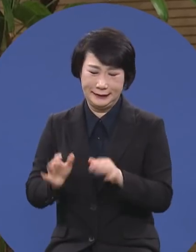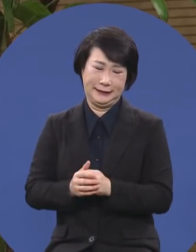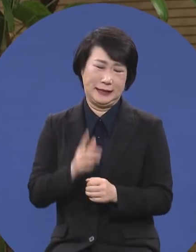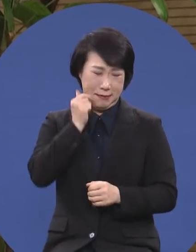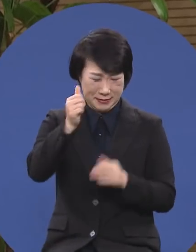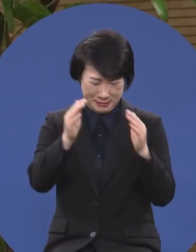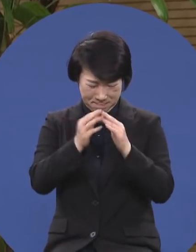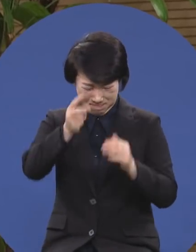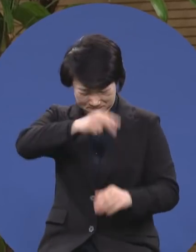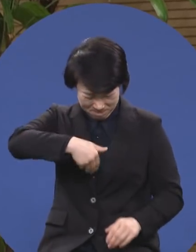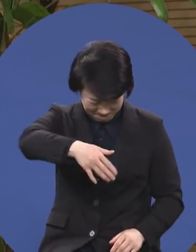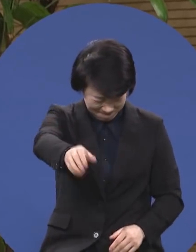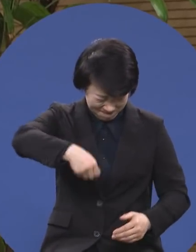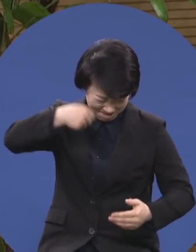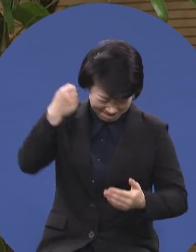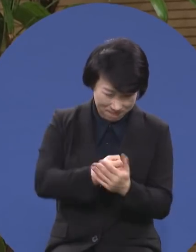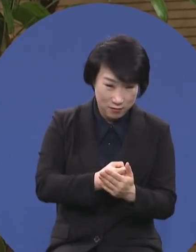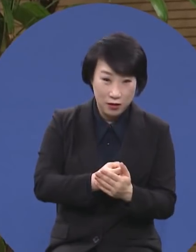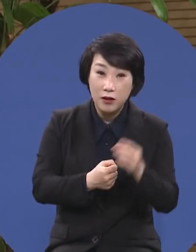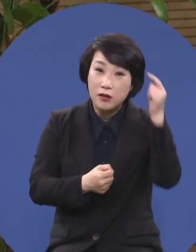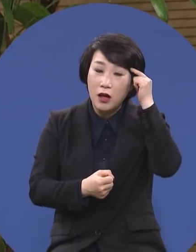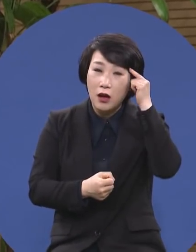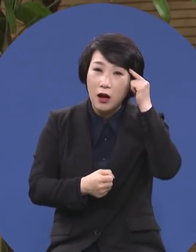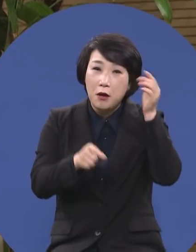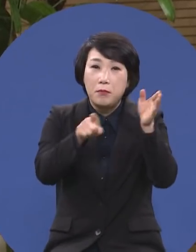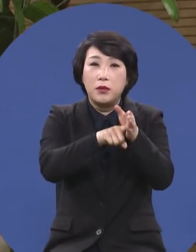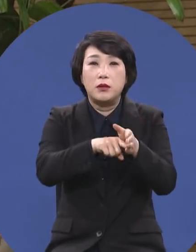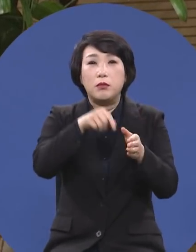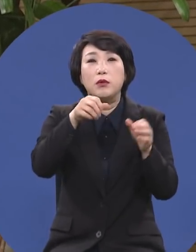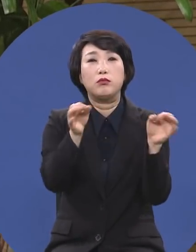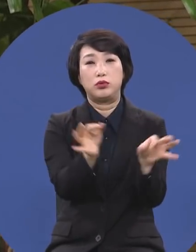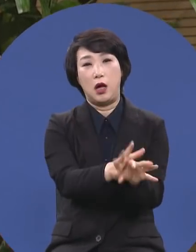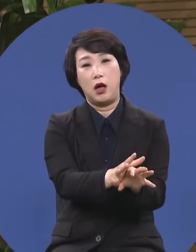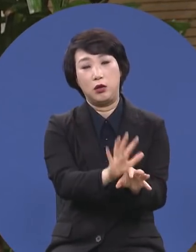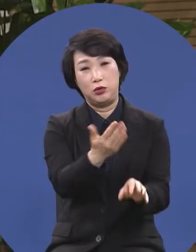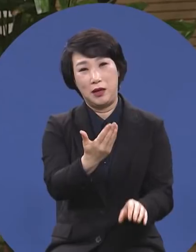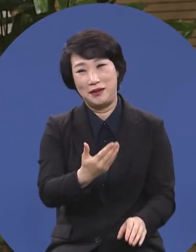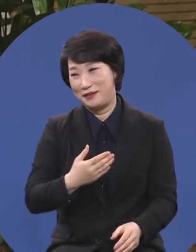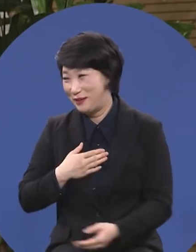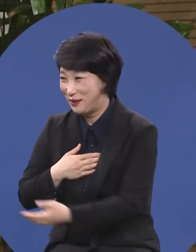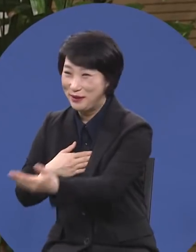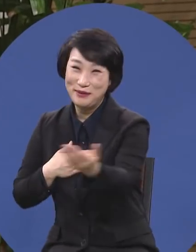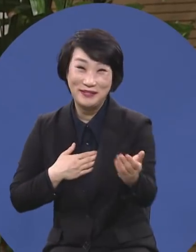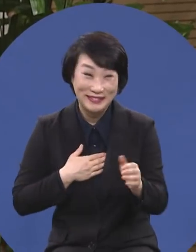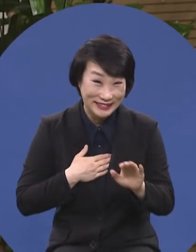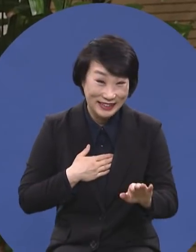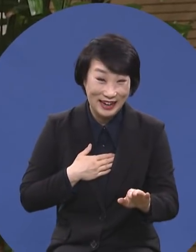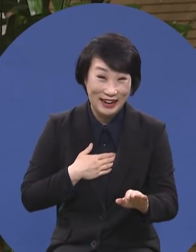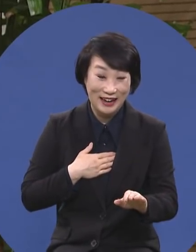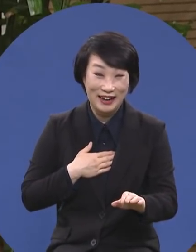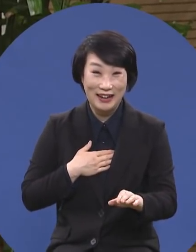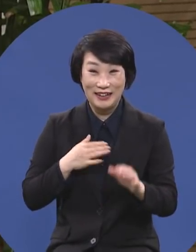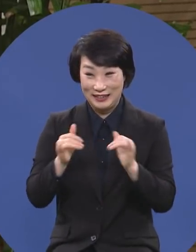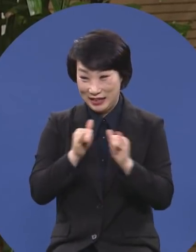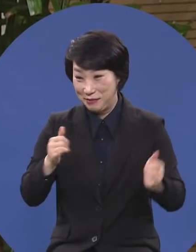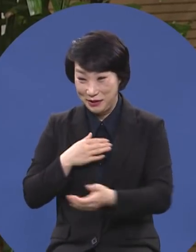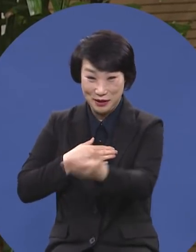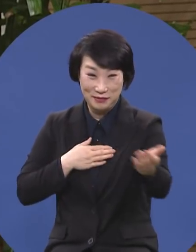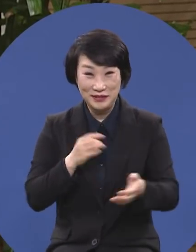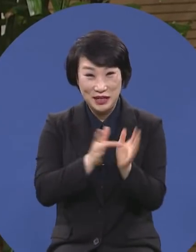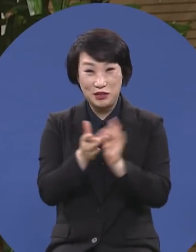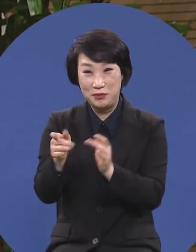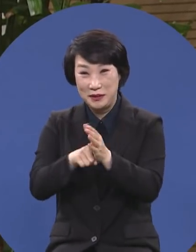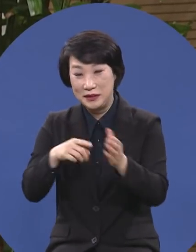돌아가자. 자기 신념이 무너지는 거예요. 여러분, 사람들이 이 땅에서 예수